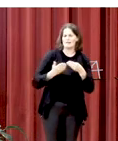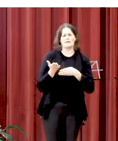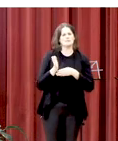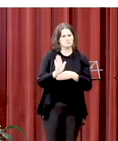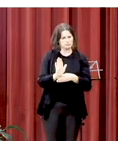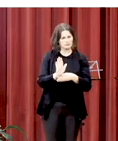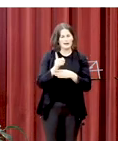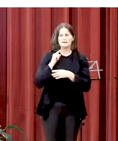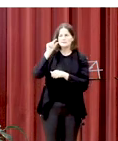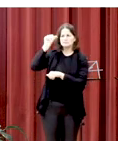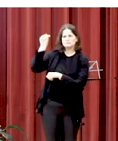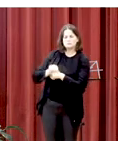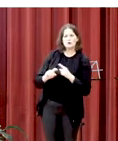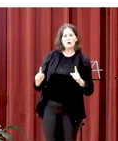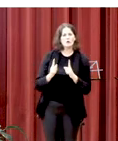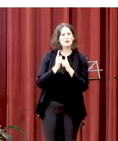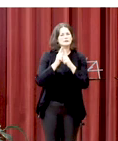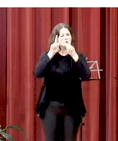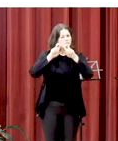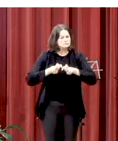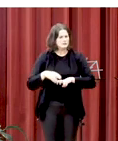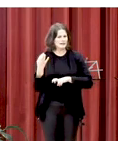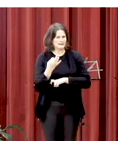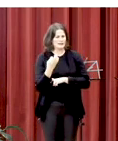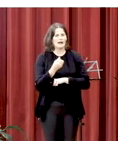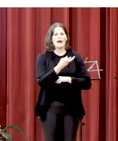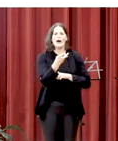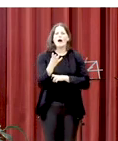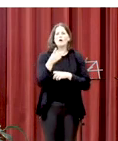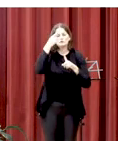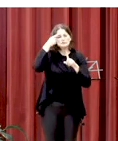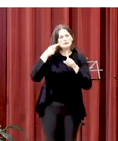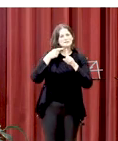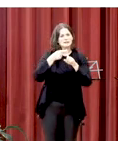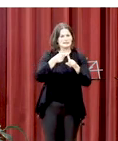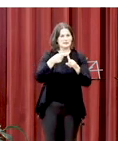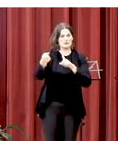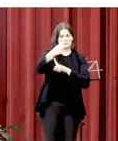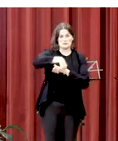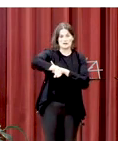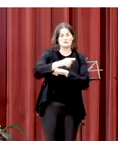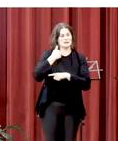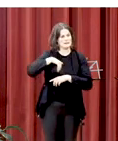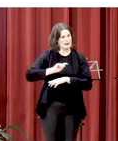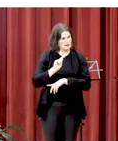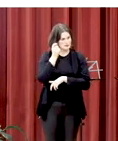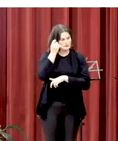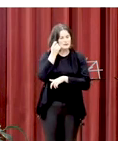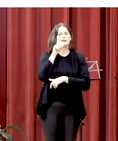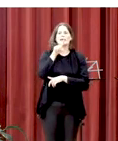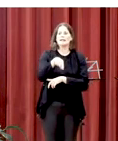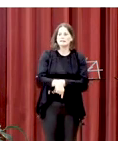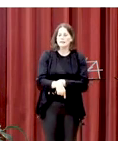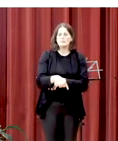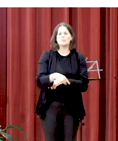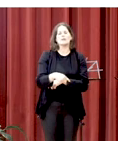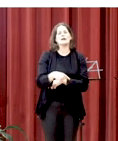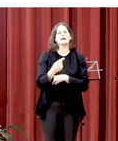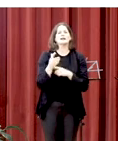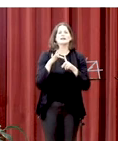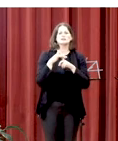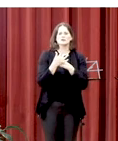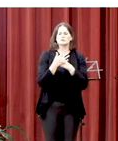breu projecció explorarem no només alguns dels objectius que tots plegats hem aconseguit, sinó també